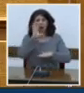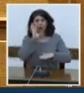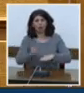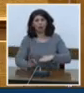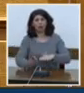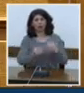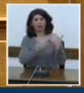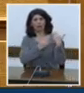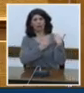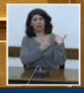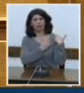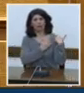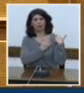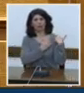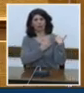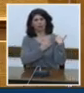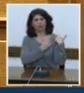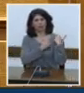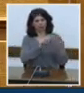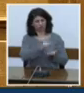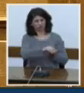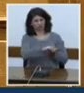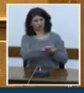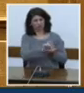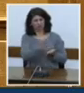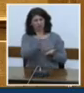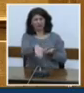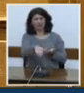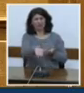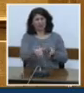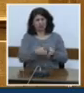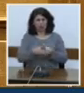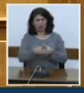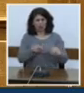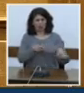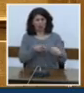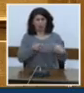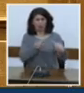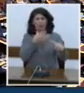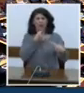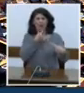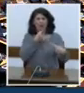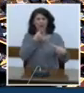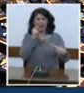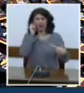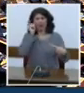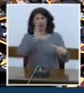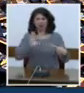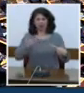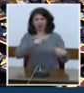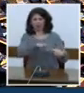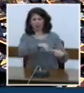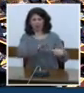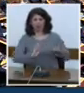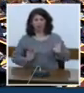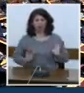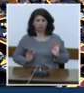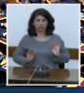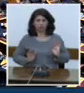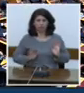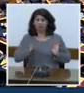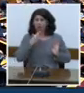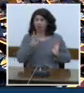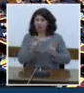ευθύνης, μακριά από το φτηνό κομματικό ανταγωνισμό και τις εύκολες εντυπώσεις. Γιατί η